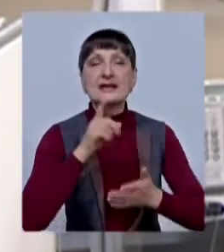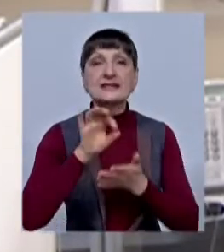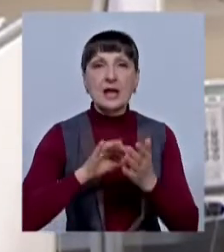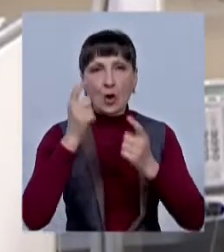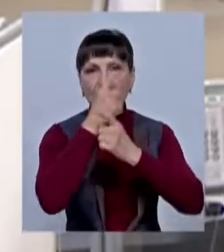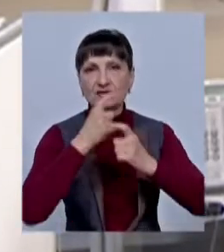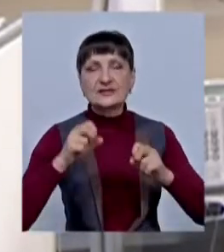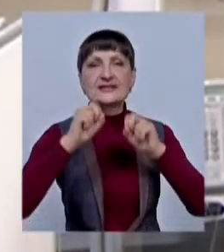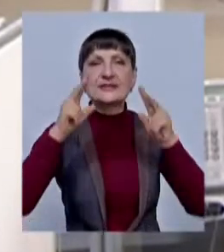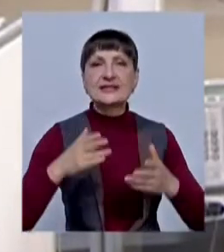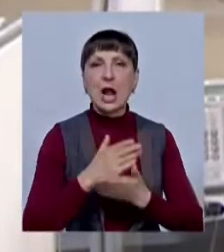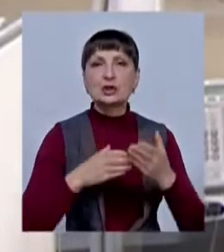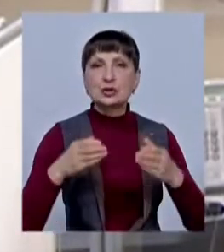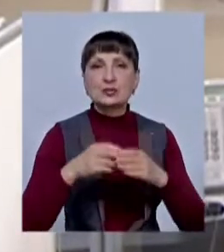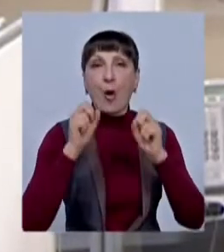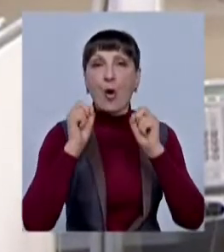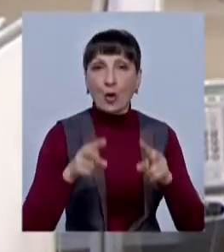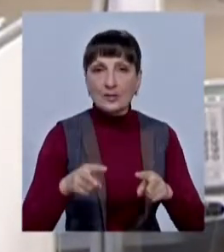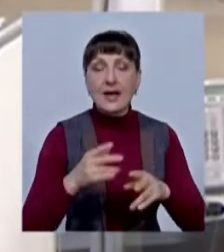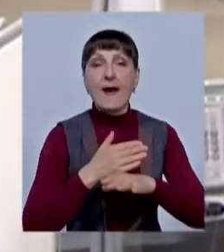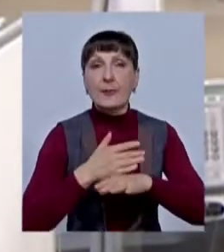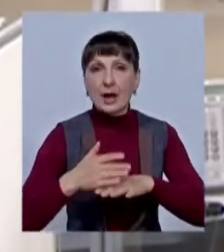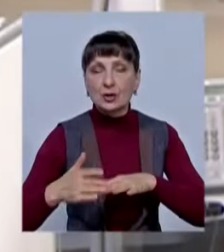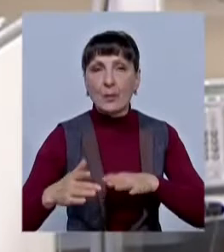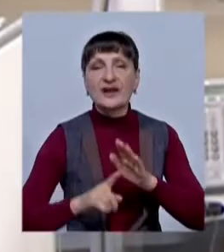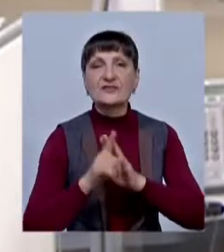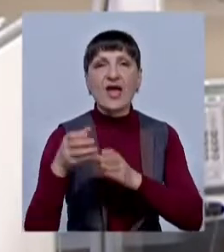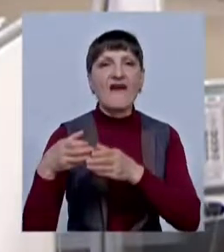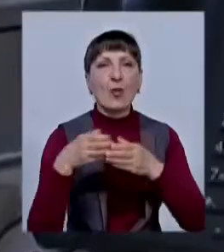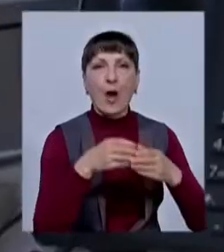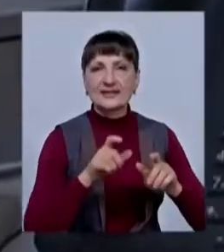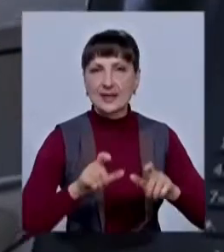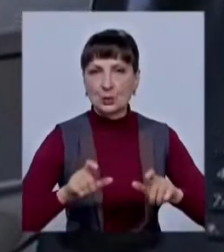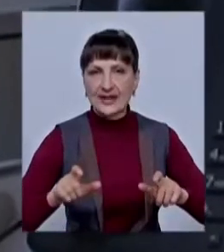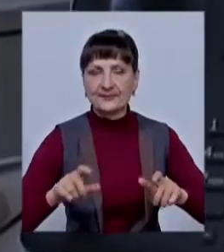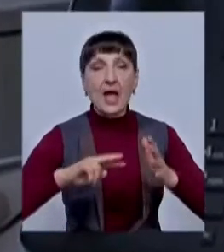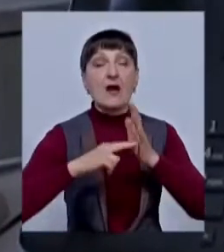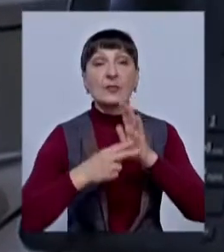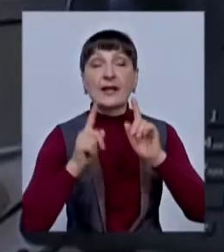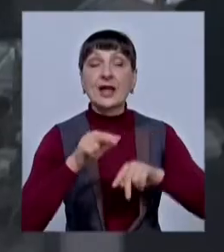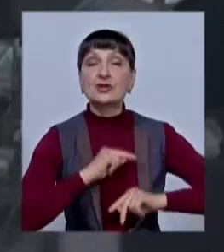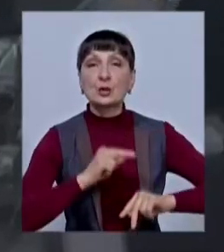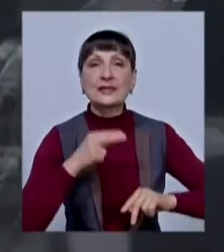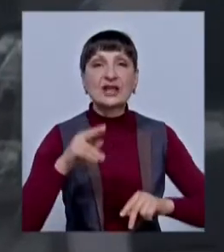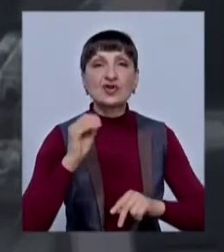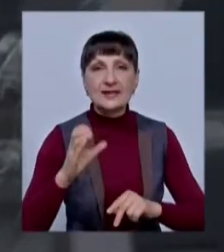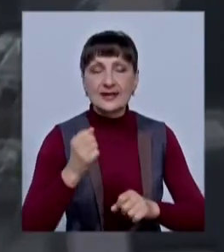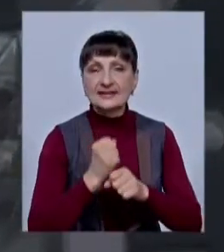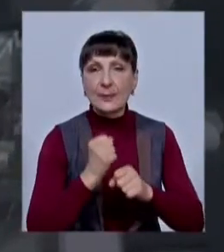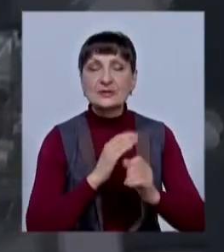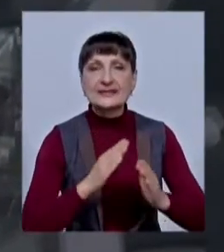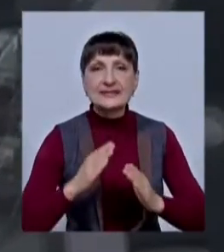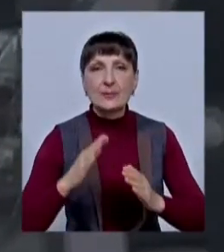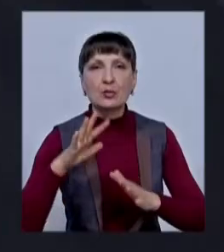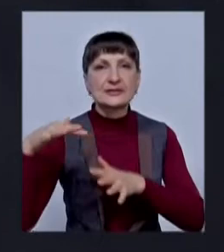оповещают специальные службы об угрозе, и затем происходит эвакуация жителей. В планах сотрудников ДЧС разработать систему и по